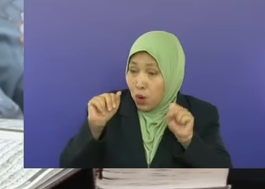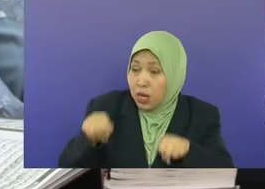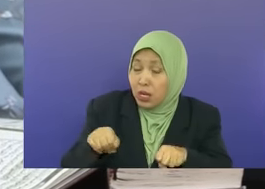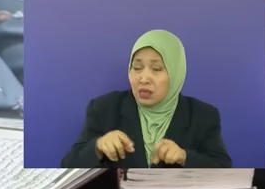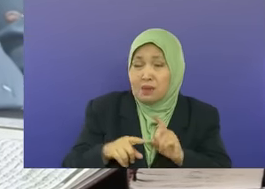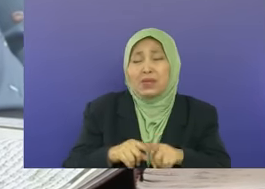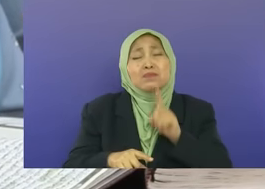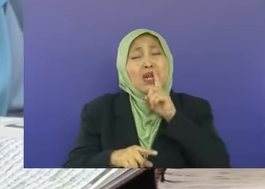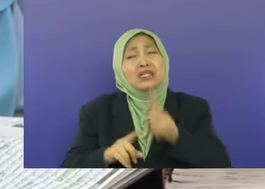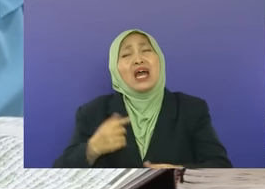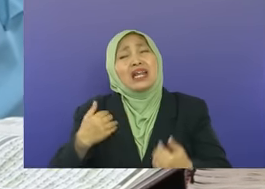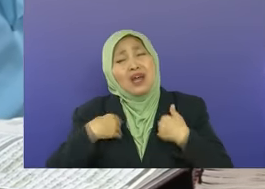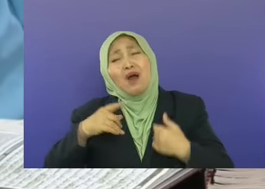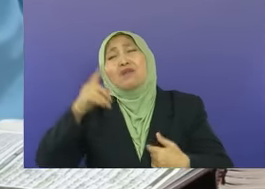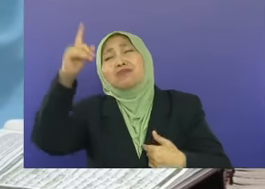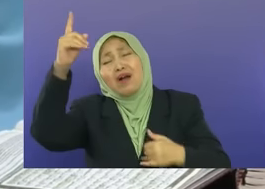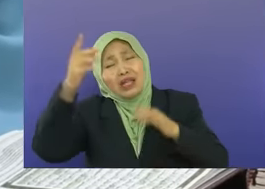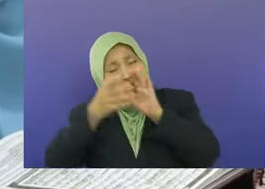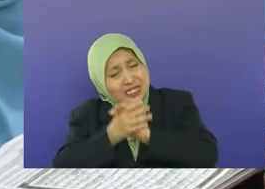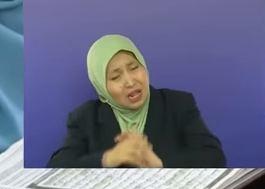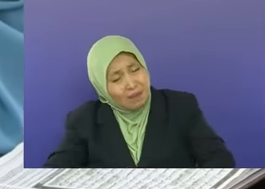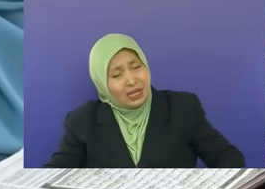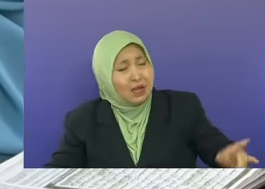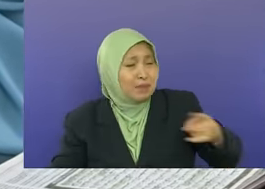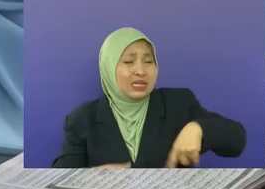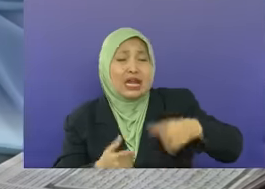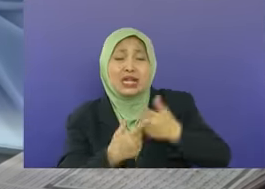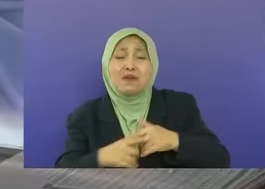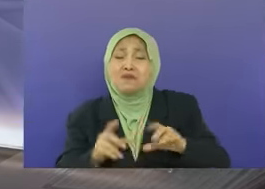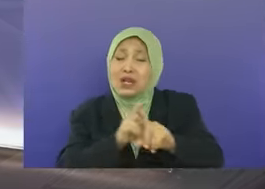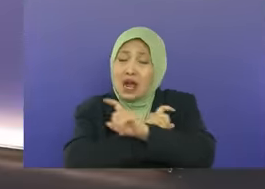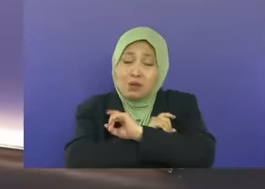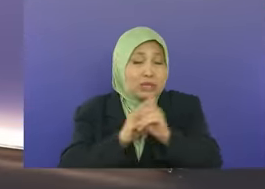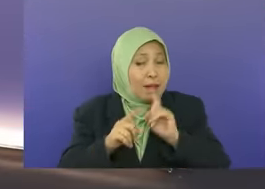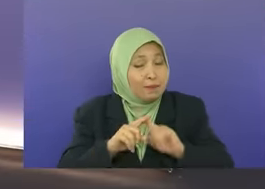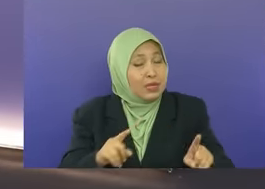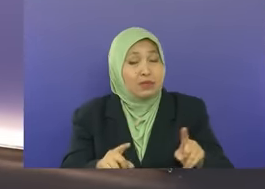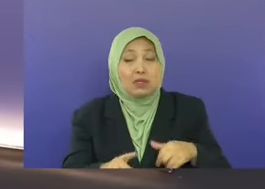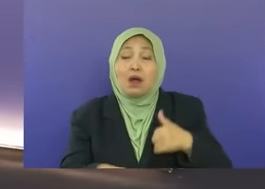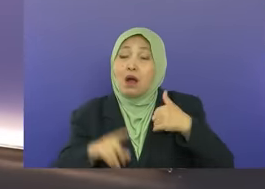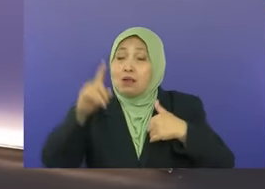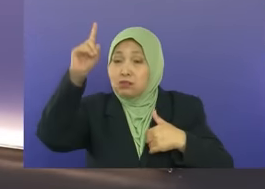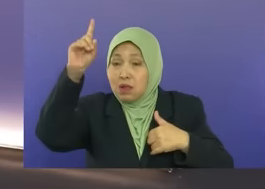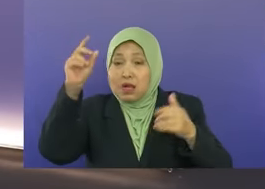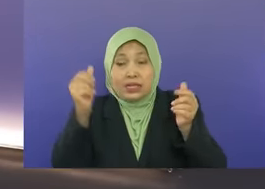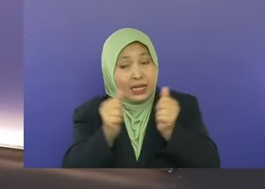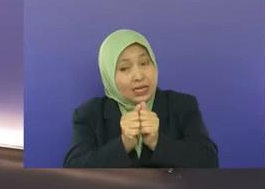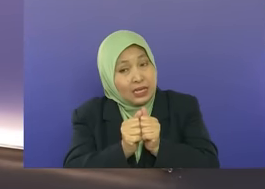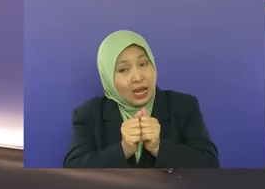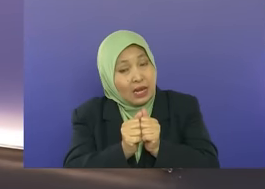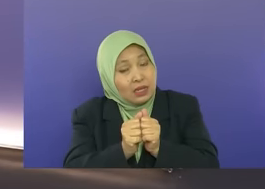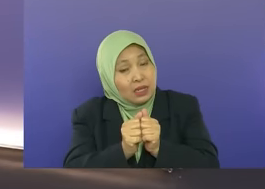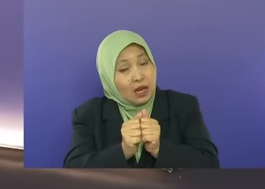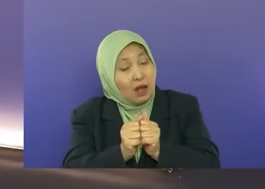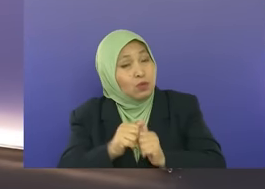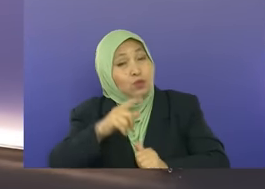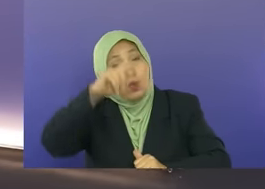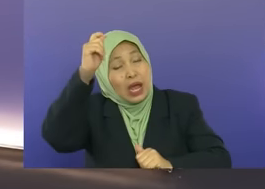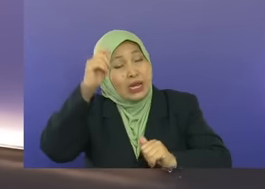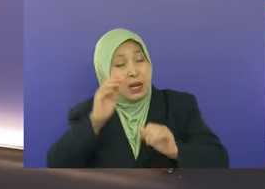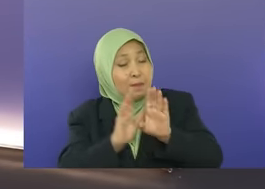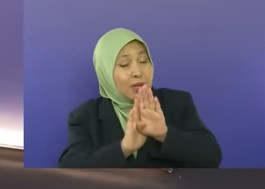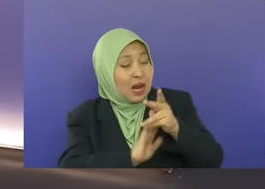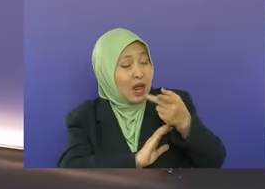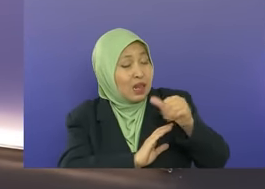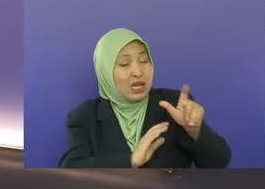Allah yang selamatkan mereka daripada Firaun tapi dia Allah dengan Tuhan berhalal atau